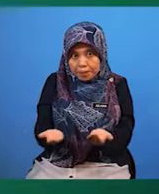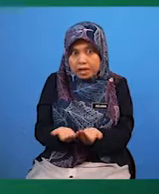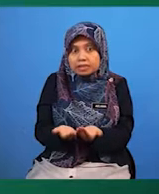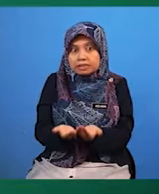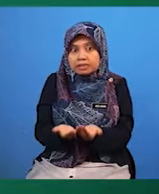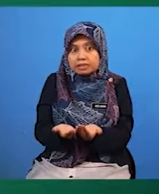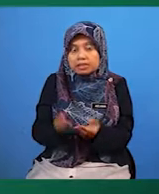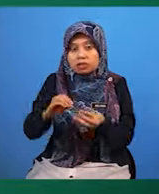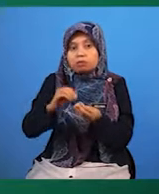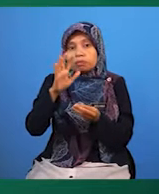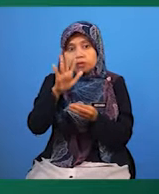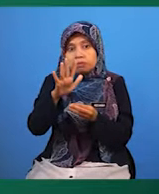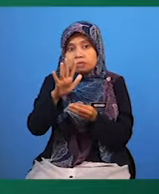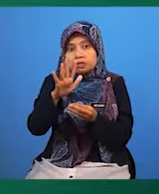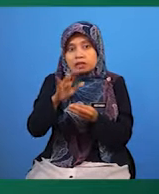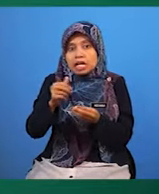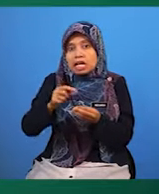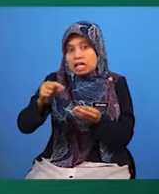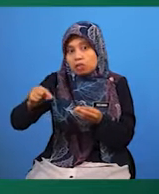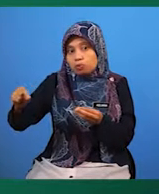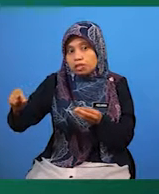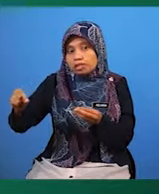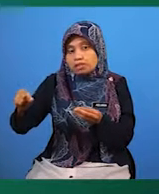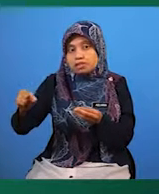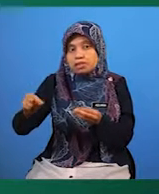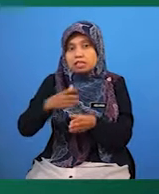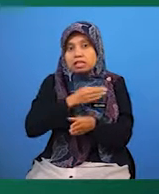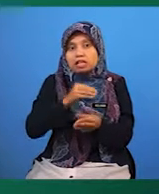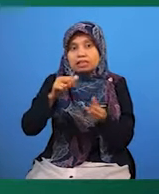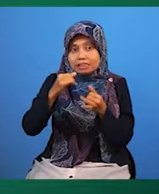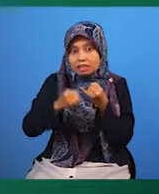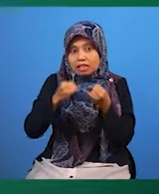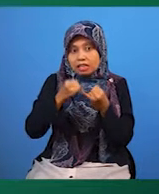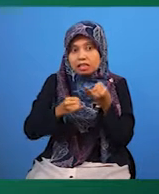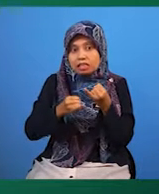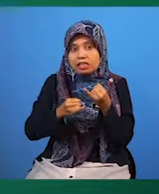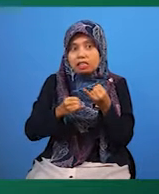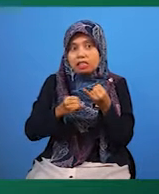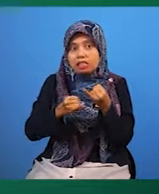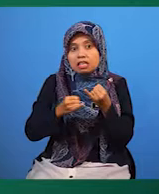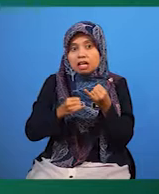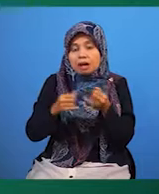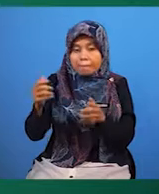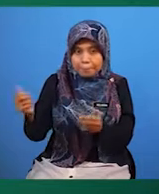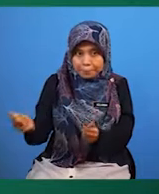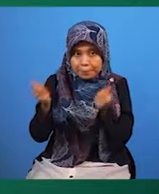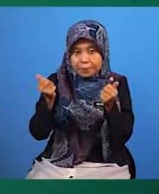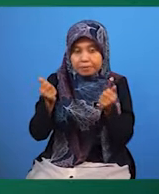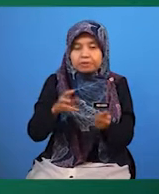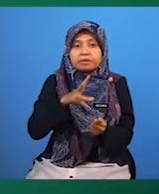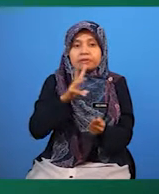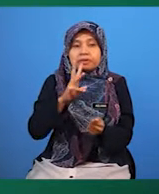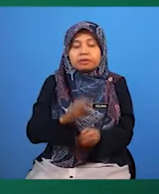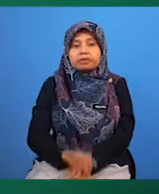kontainer. Yang kelima, alat tulis. Dan yang terakhir sekali adalah pengangkutan